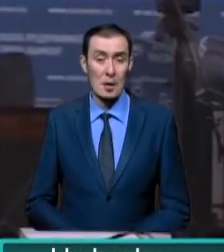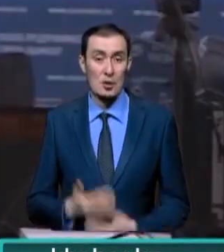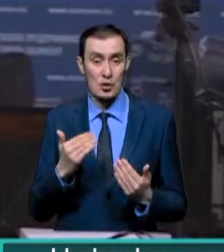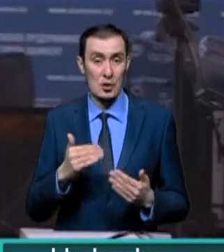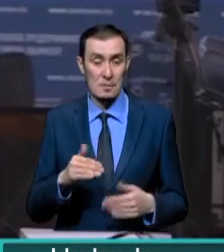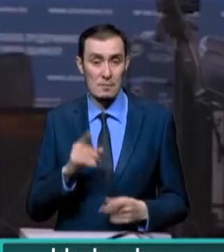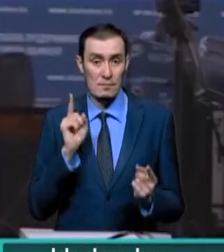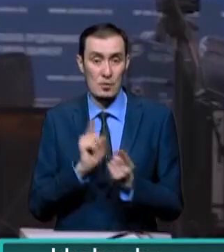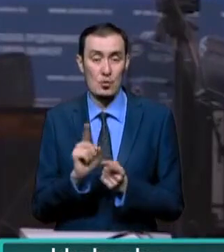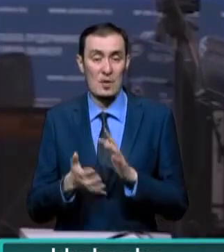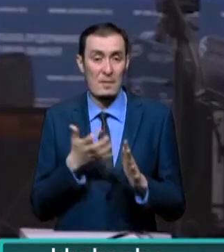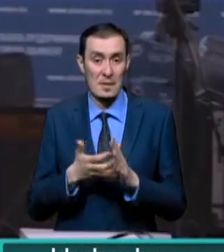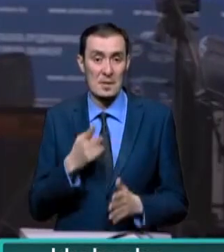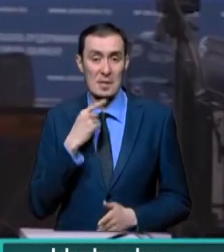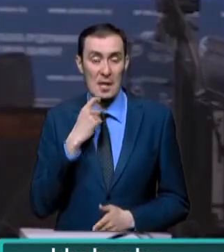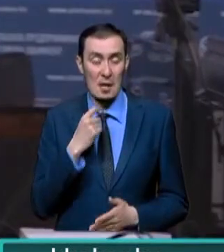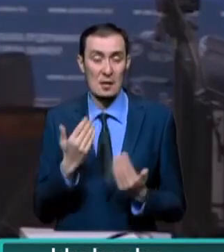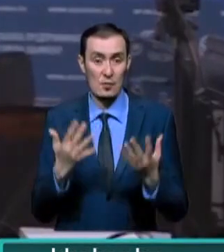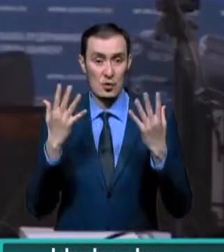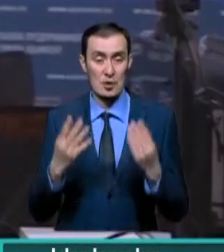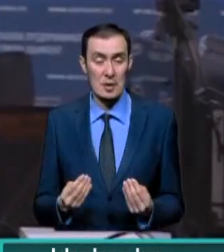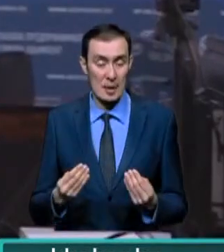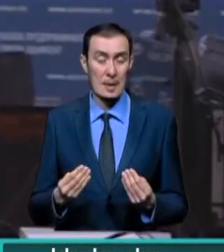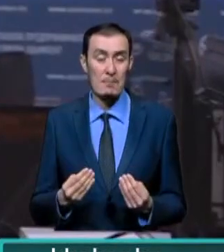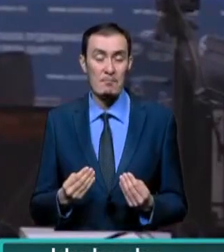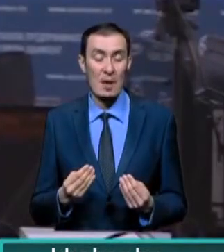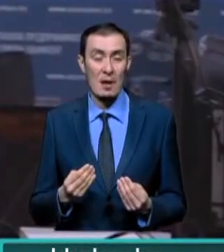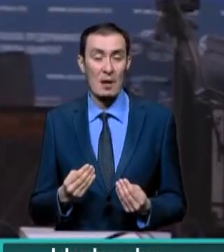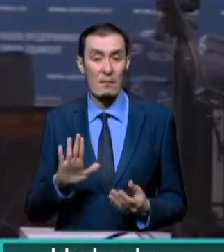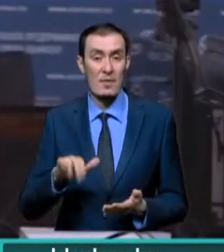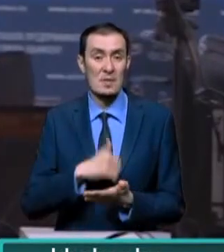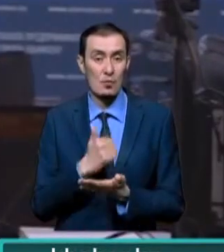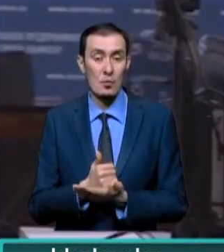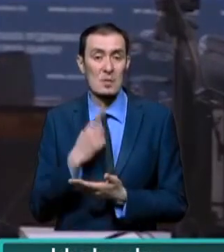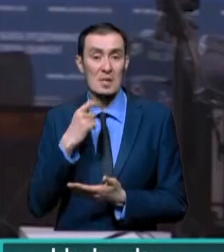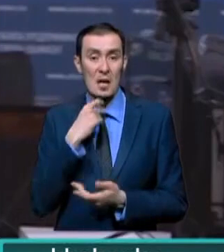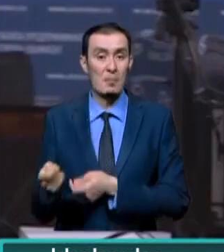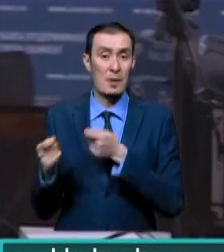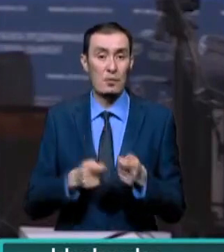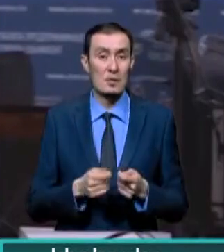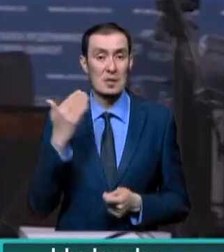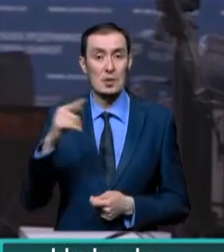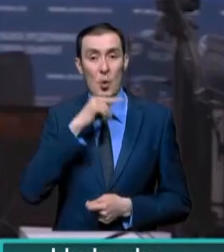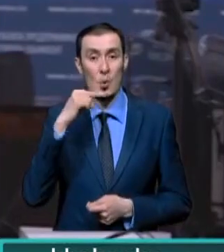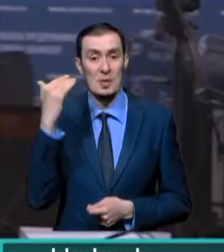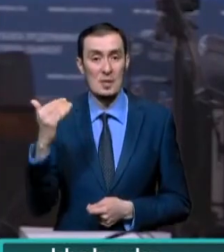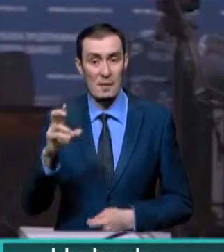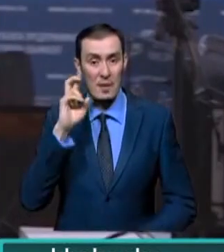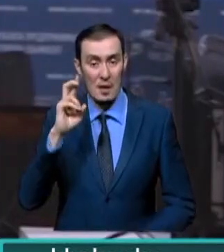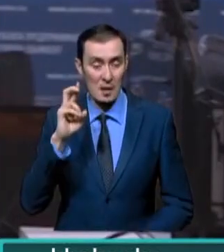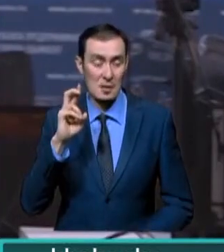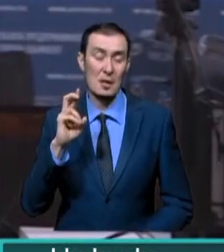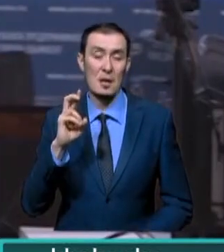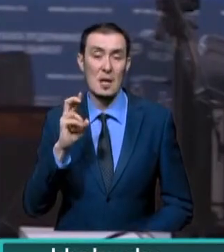дефицитом сахара на сегодняшний день, где в основном сахар привозится у нас с Российской